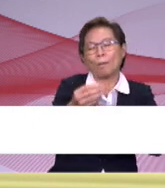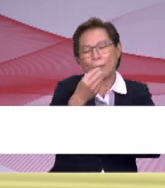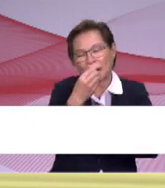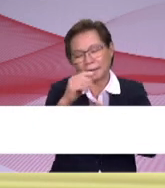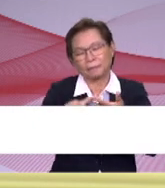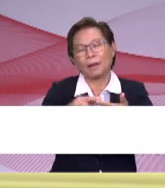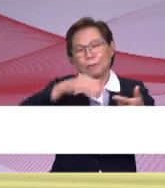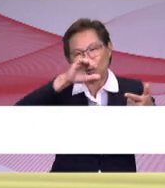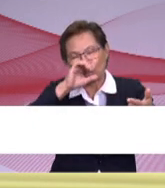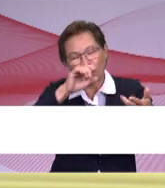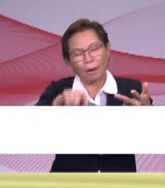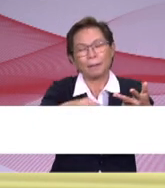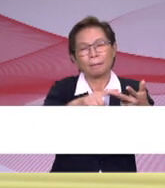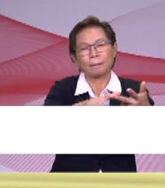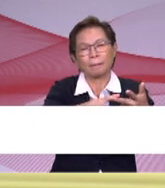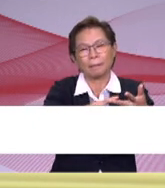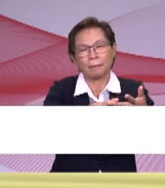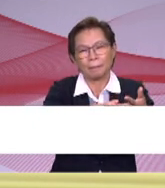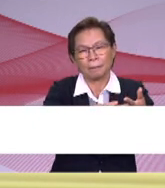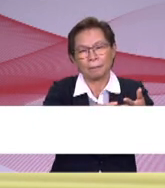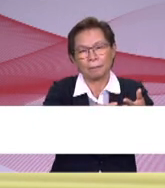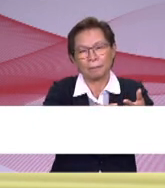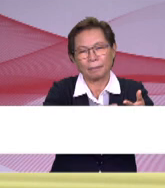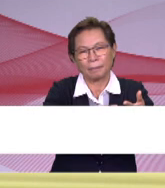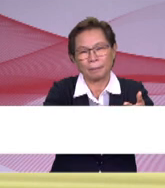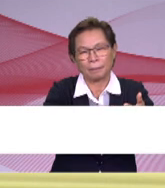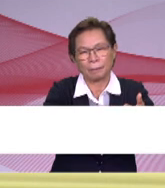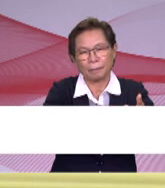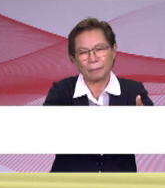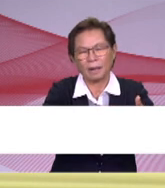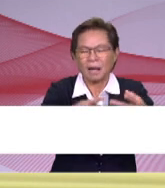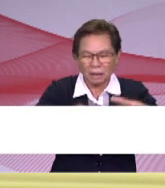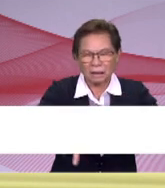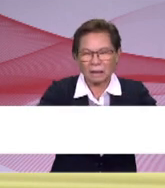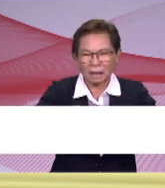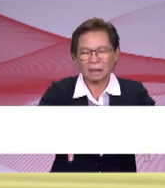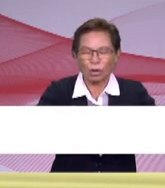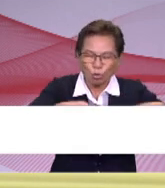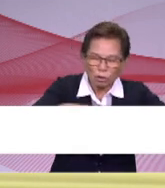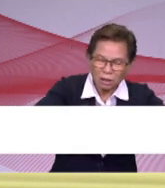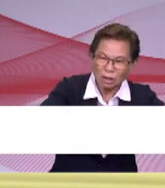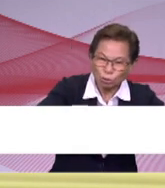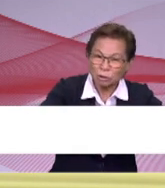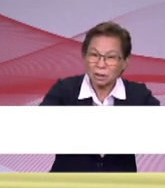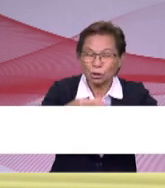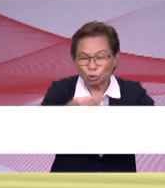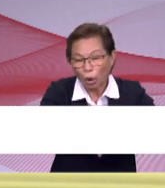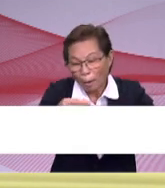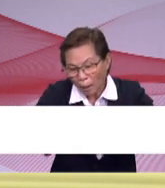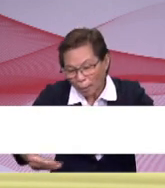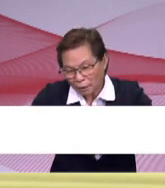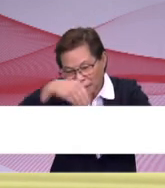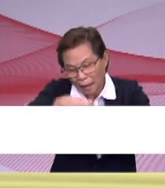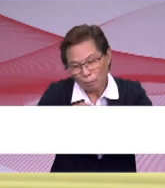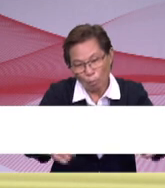makanan, groceries ataupun kedai-kedai supermarket runcit ataupun kedai-kedai runcit di